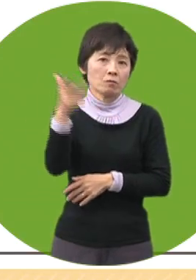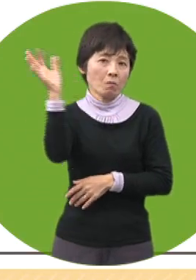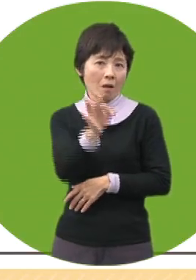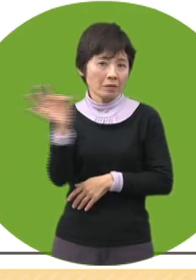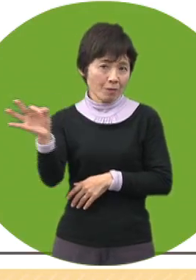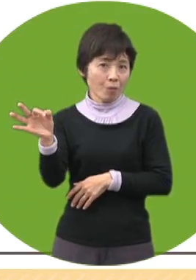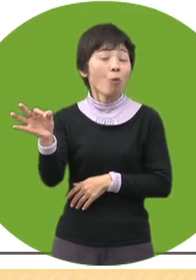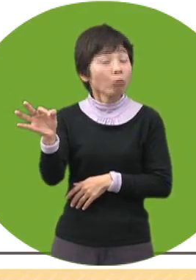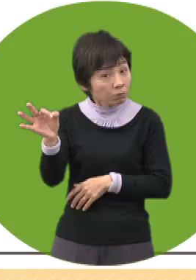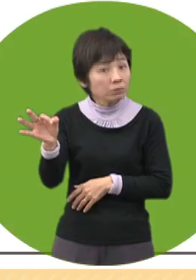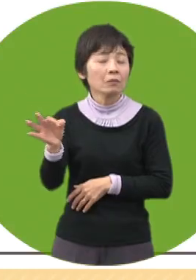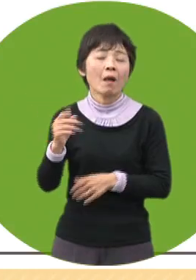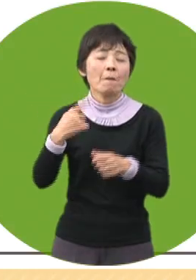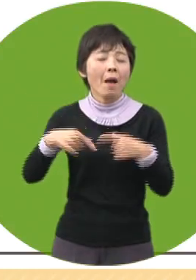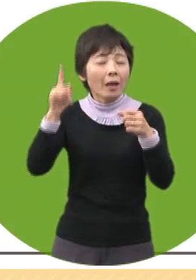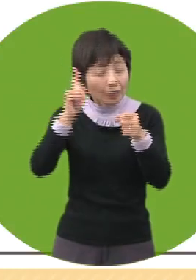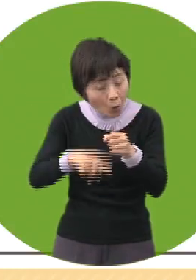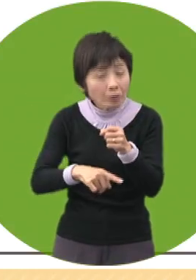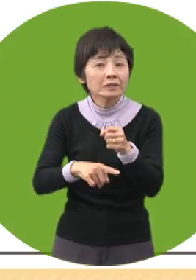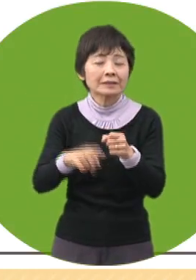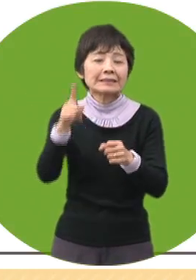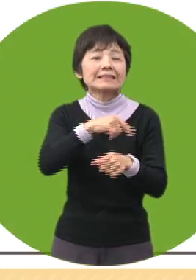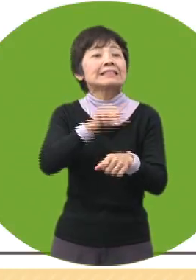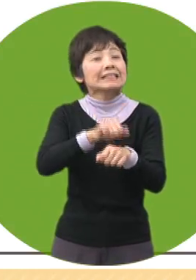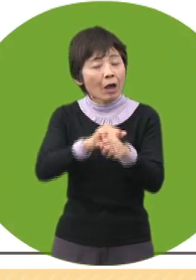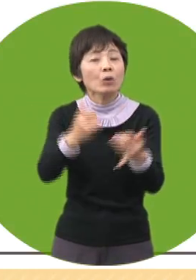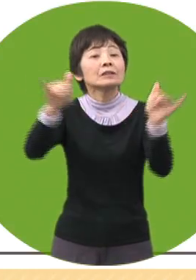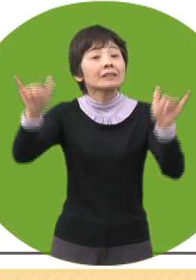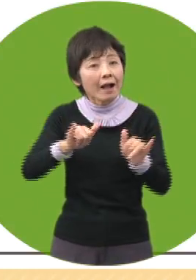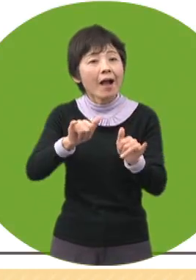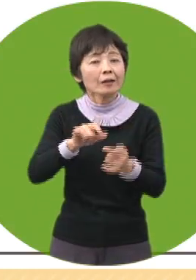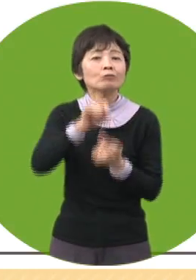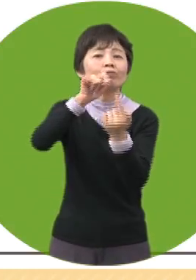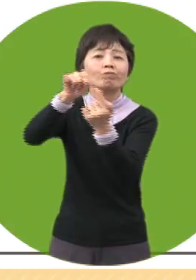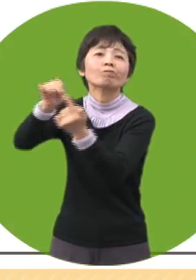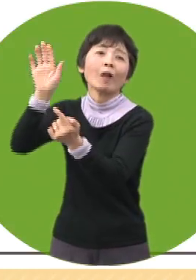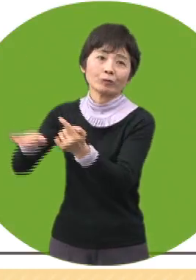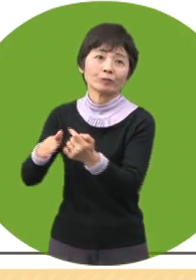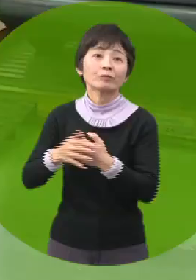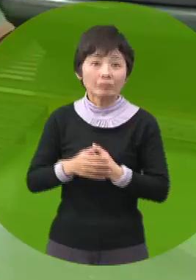96.6% を誇り、毎年多くの人材を社会に送り出しています。